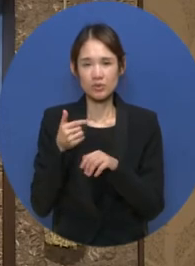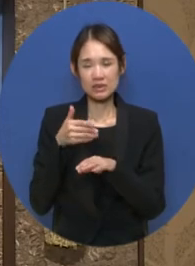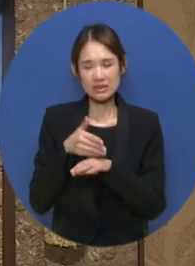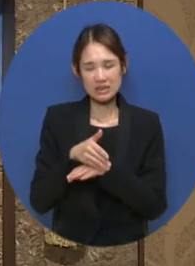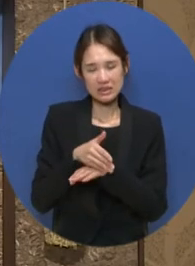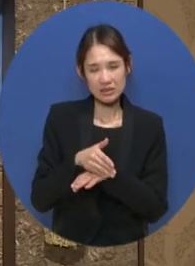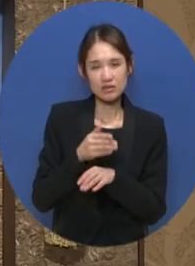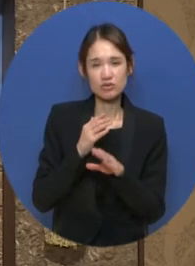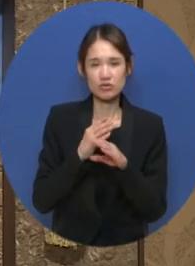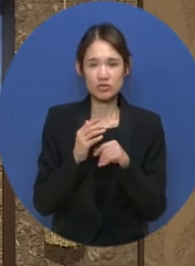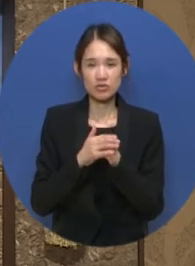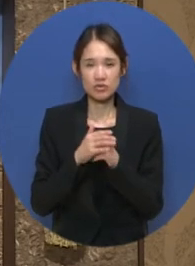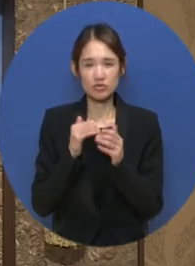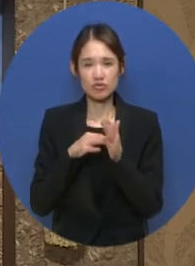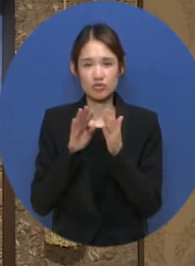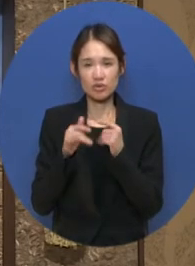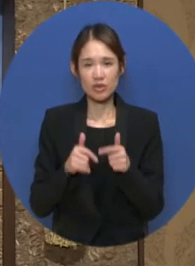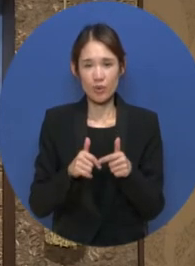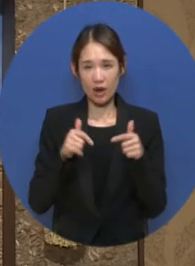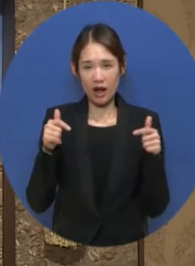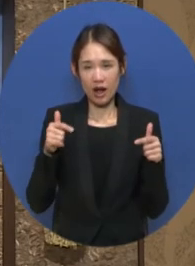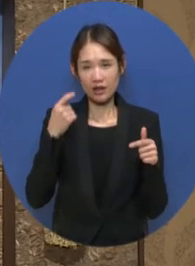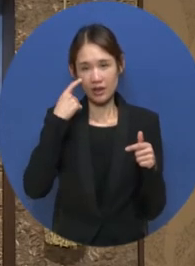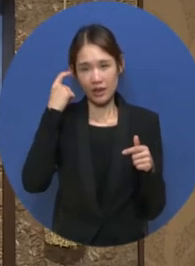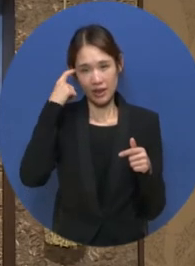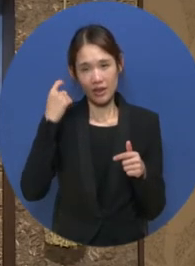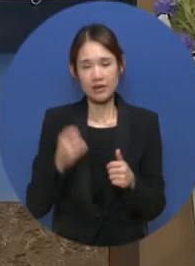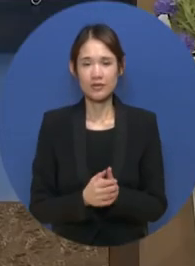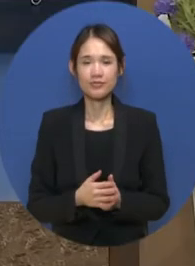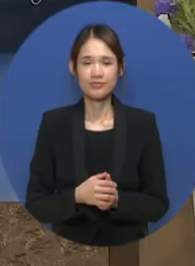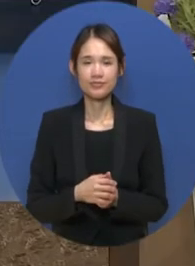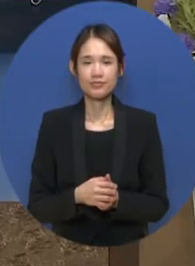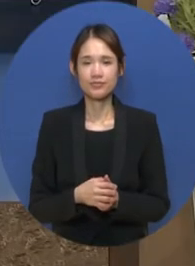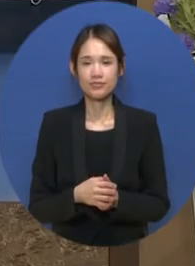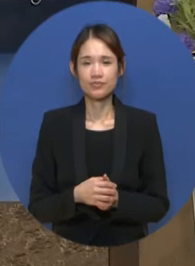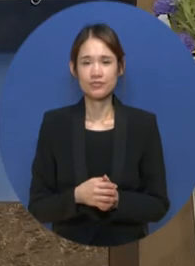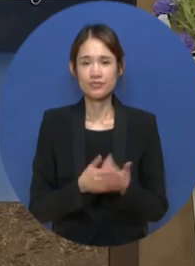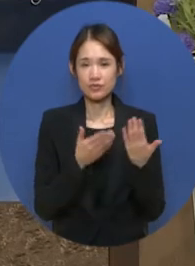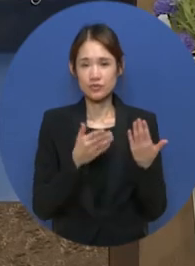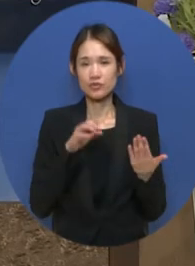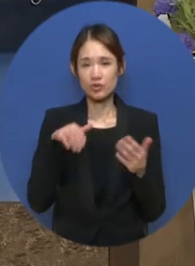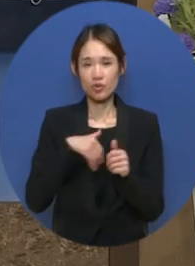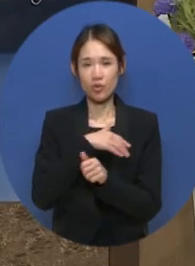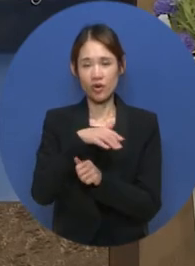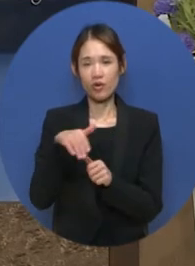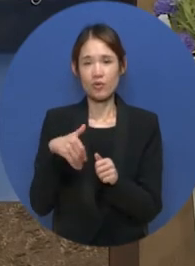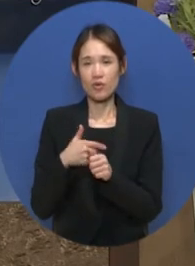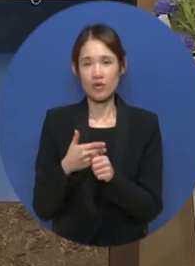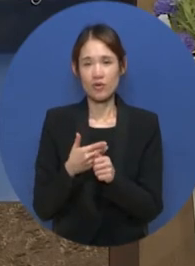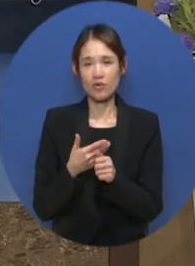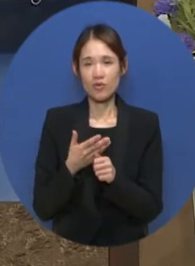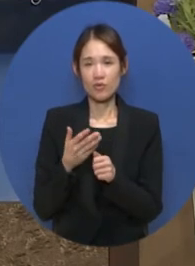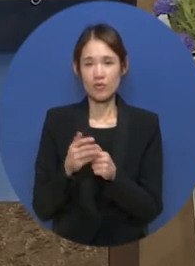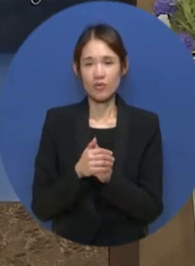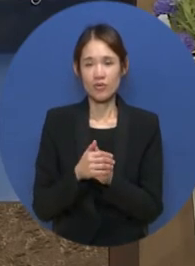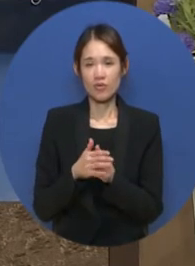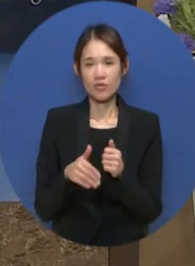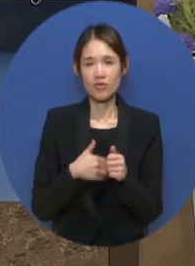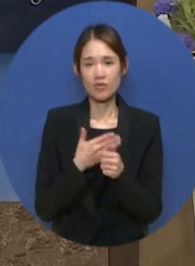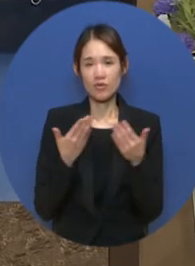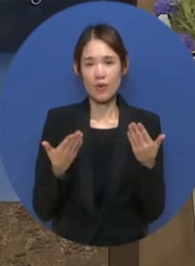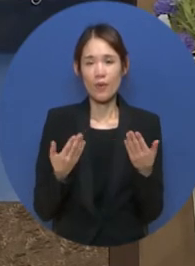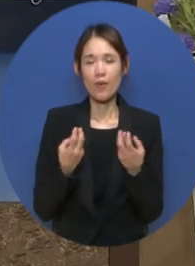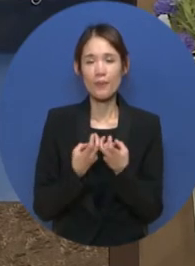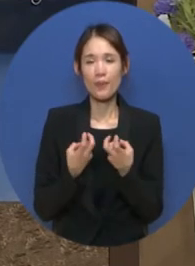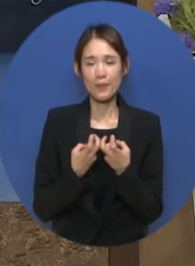한데요 이후에 계속적으로 좀 확대 되리라 이렇게 보고 있습니다 근데 이 쉼터 우는 그러면 그 환경이